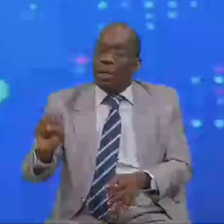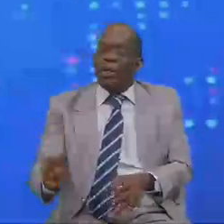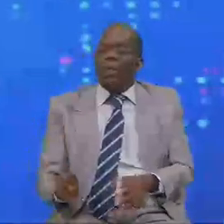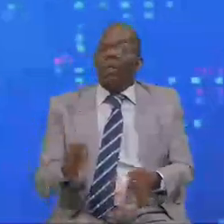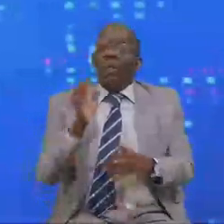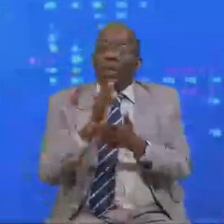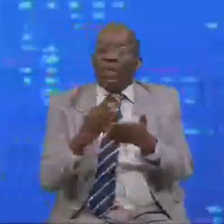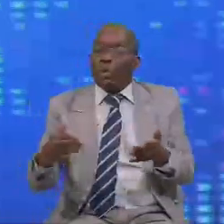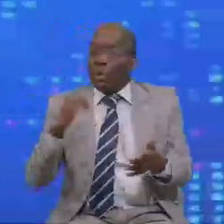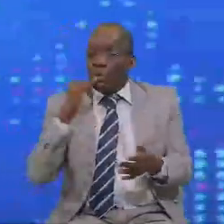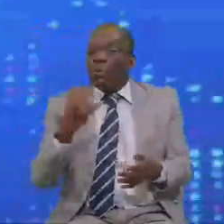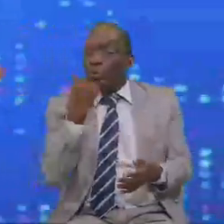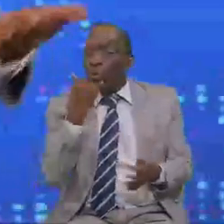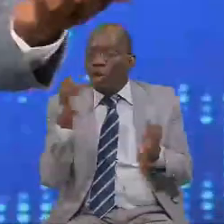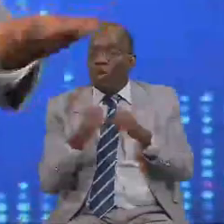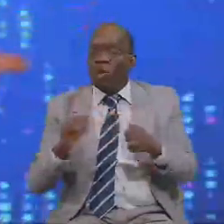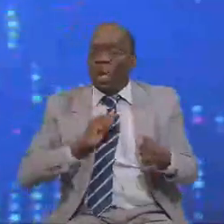nos prières.